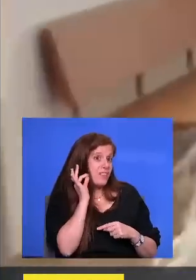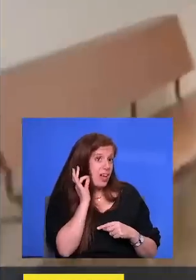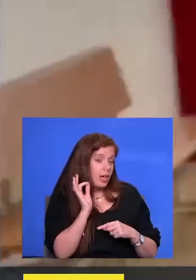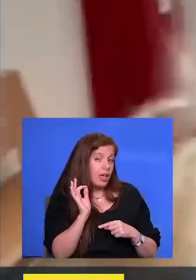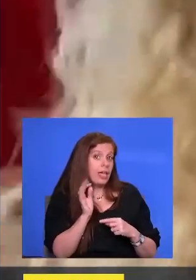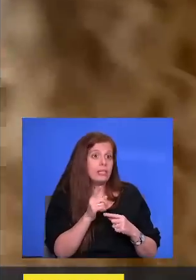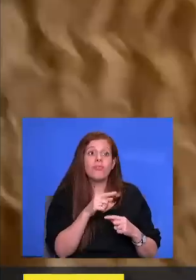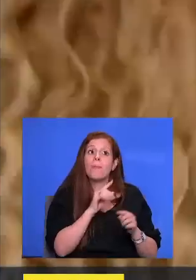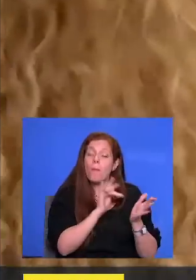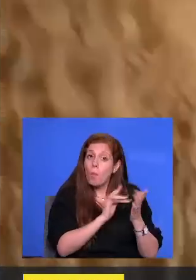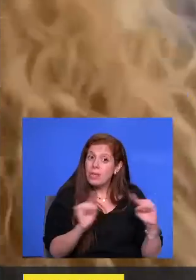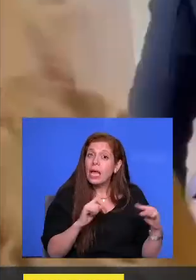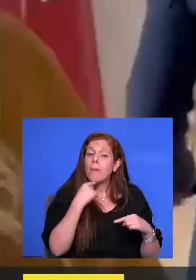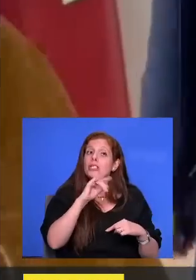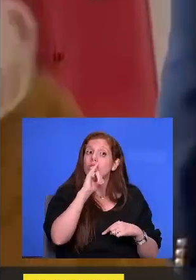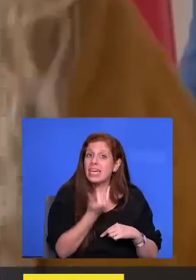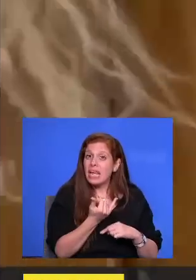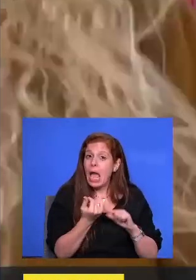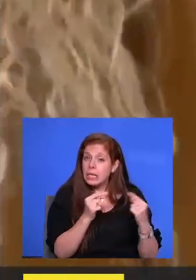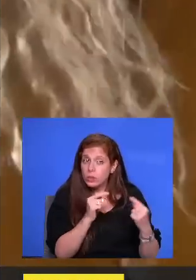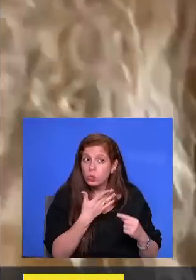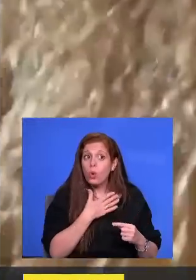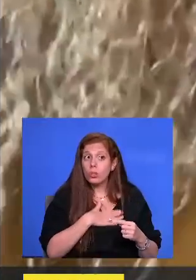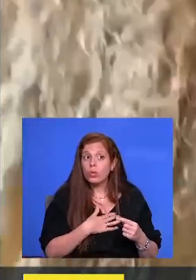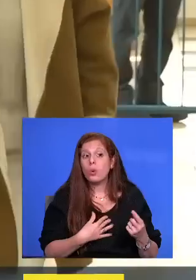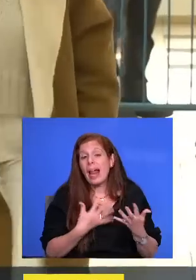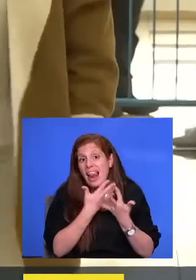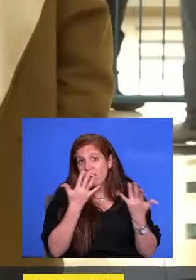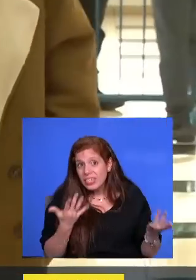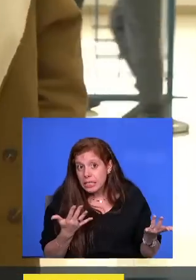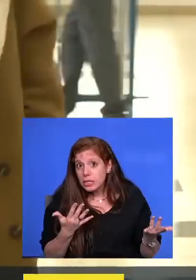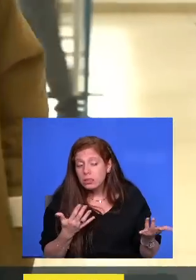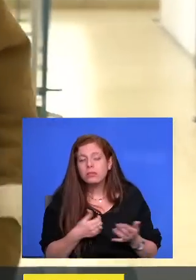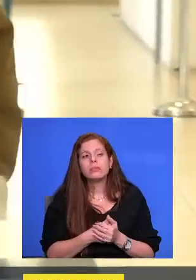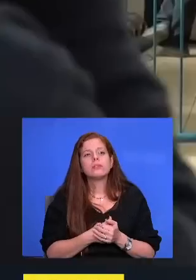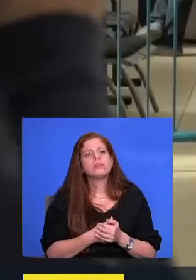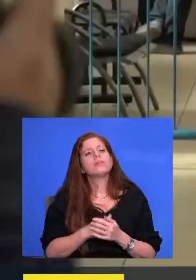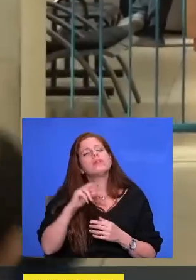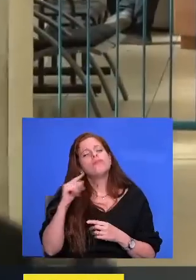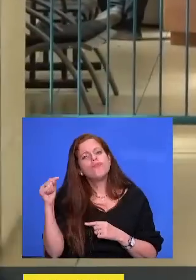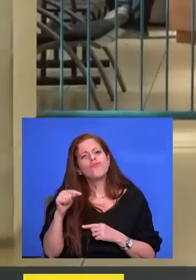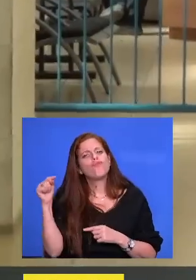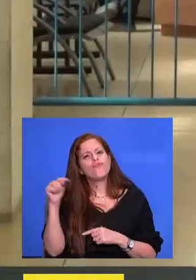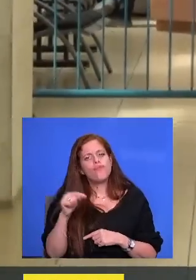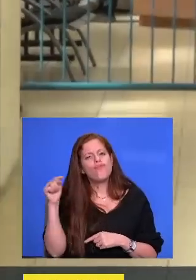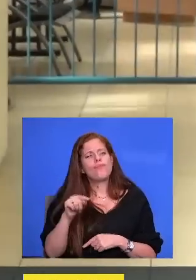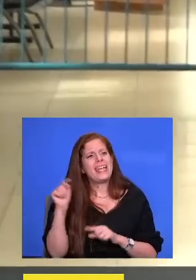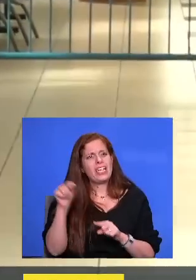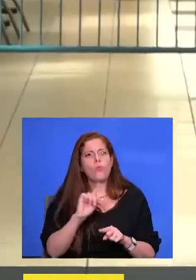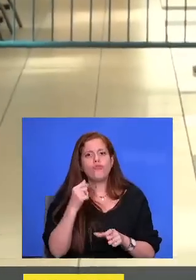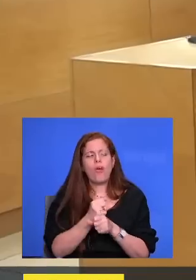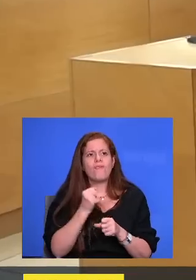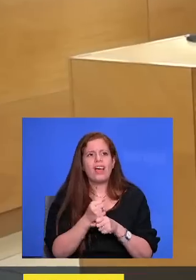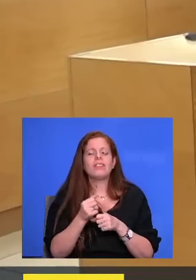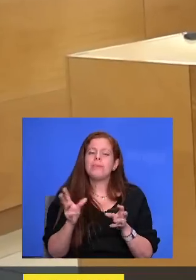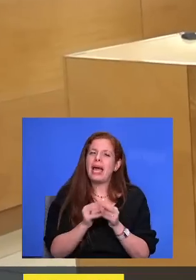אחרים אמרת שכן היה סכסוך. רוצה אולי להעביר את הדברים? בזה אחר זה הגיעו היום מי שעבדו בעבר בסביבת ראש הממשלה